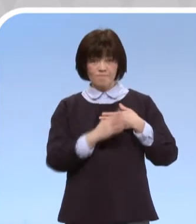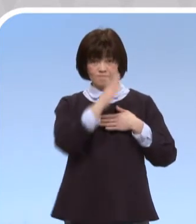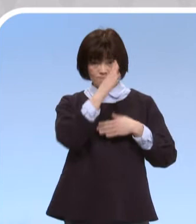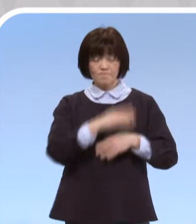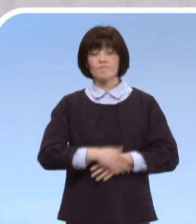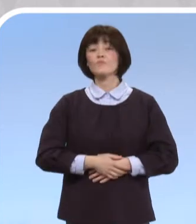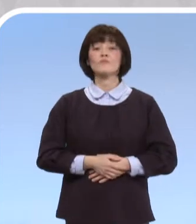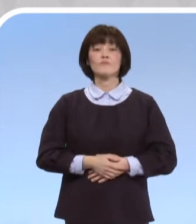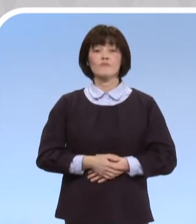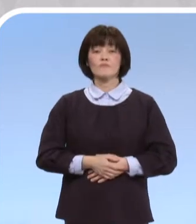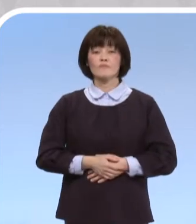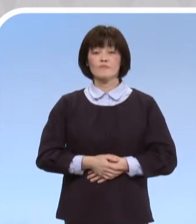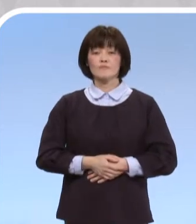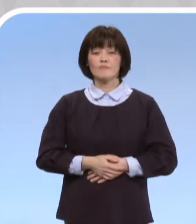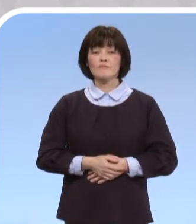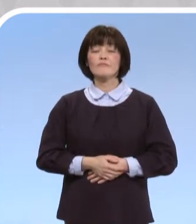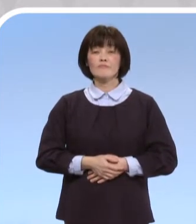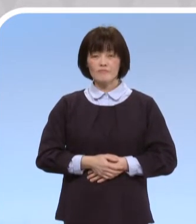う。